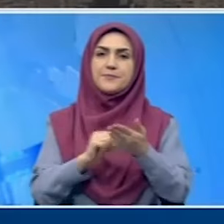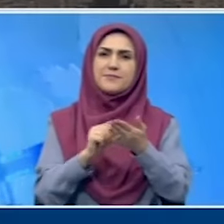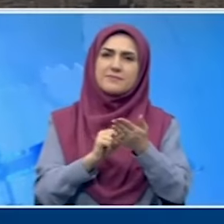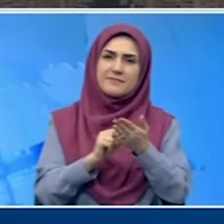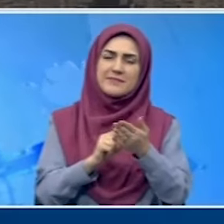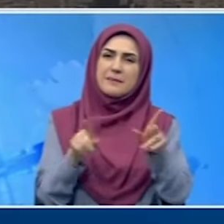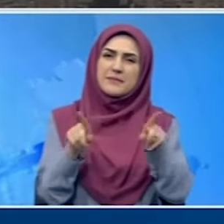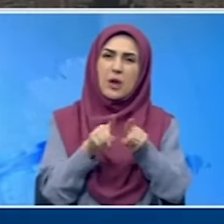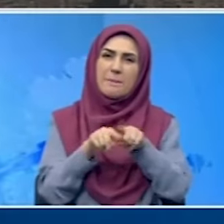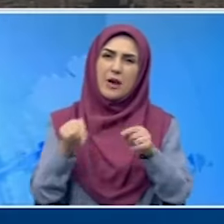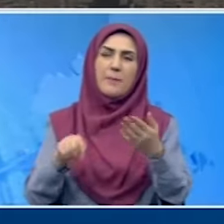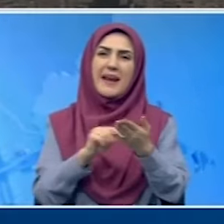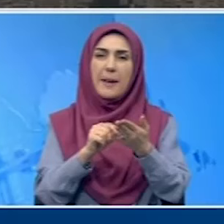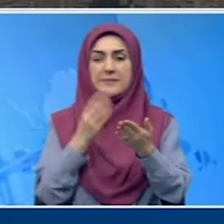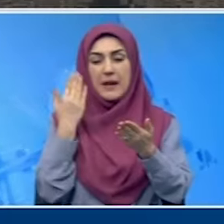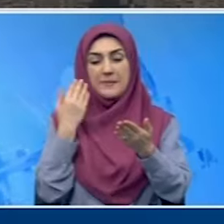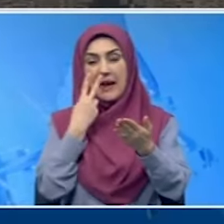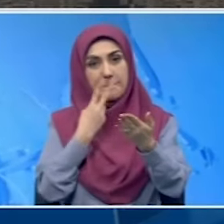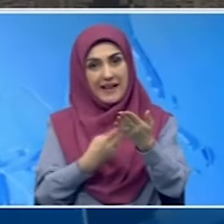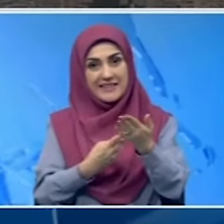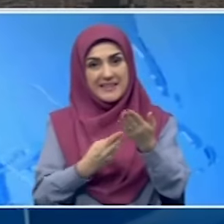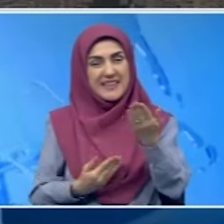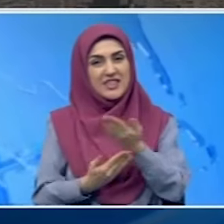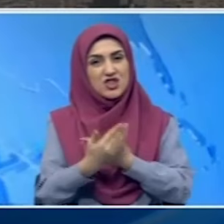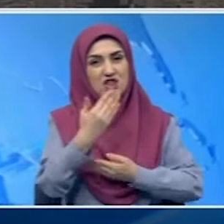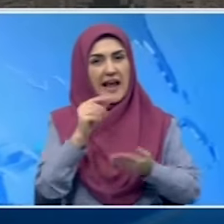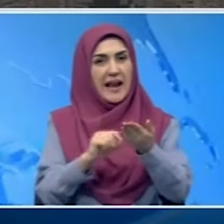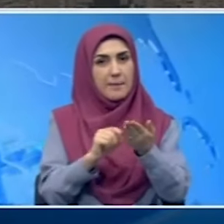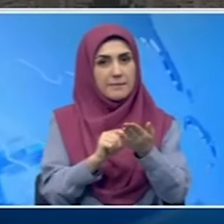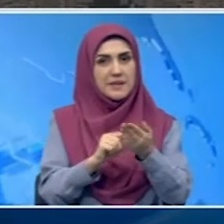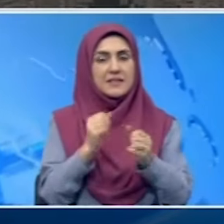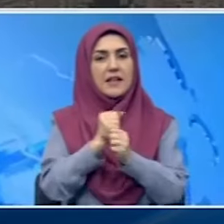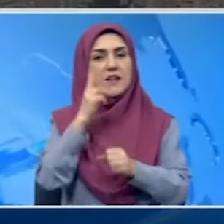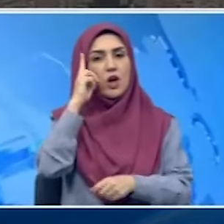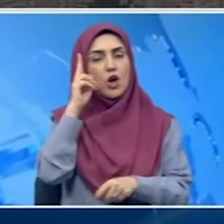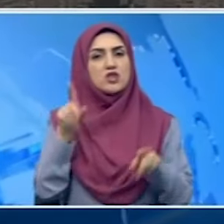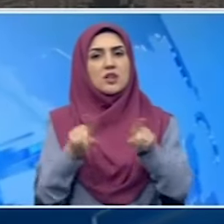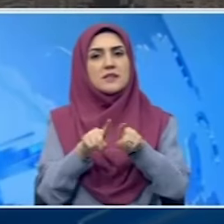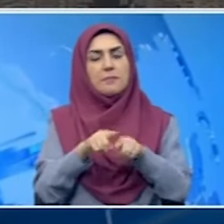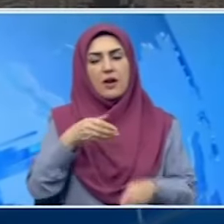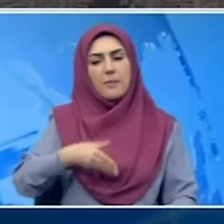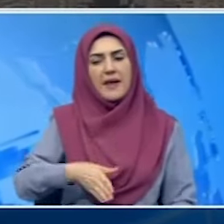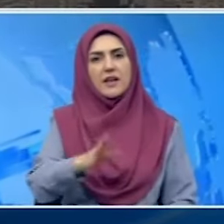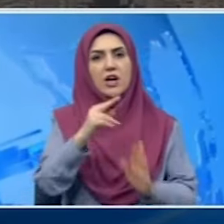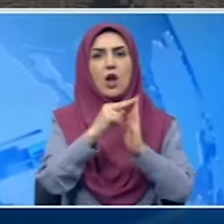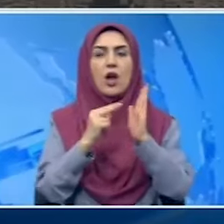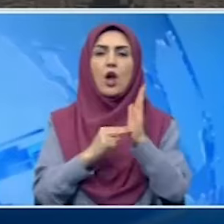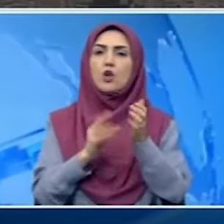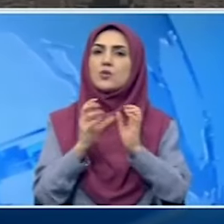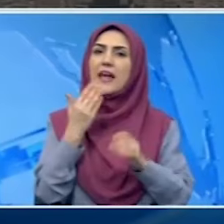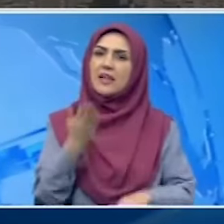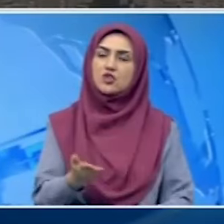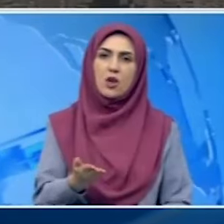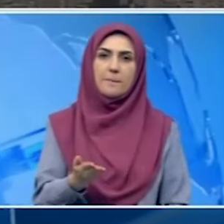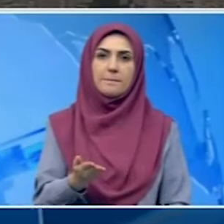ثبت اسناد میگوید چاره کار الکترونیکی شدن فرایندهای ثبت امضاست، موضوعی که تا 2 ماه دیگر عملیاتی می شود. یعنی